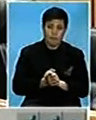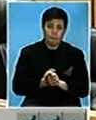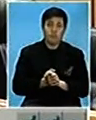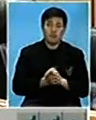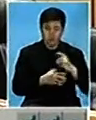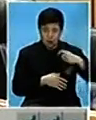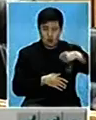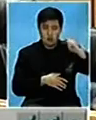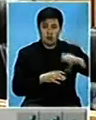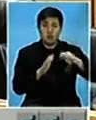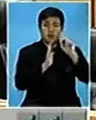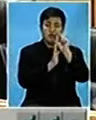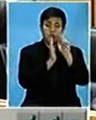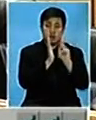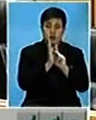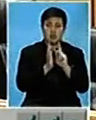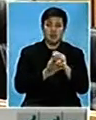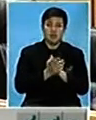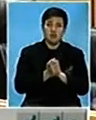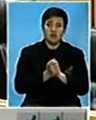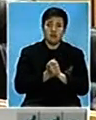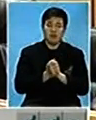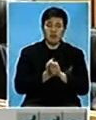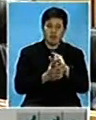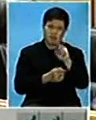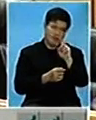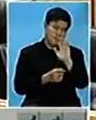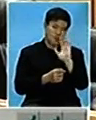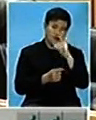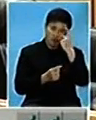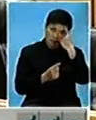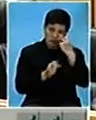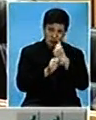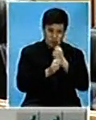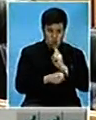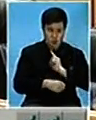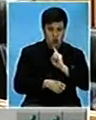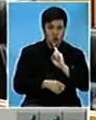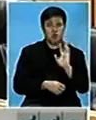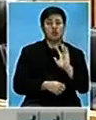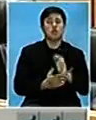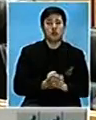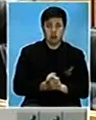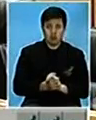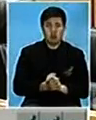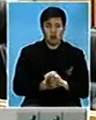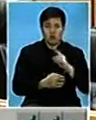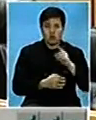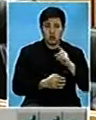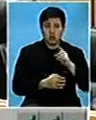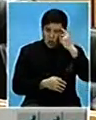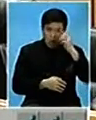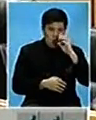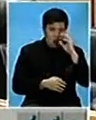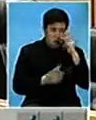ศาลรัฐธรรมนูญท่านไม่ควรที่จะคิดว่าท่านทำงานคนเดียวท่านจะต้องหาอง